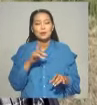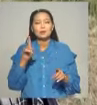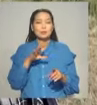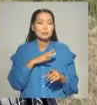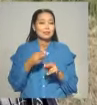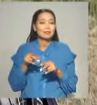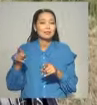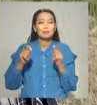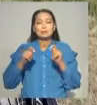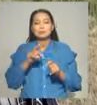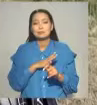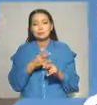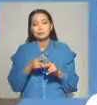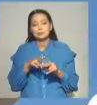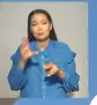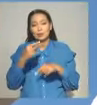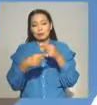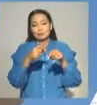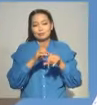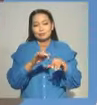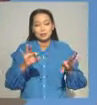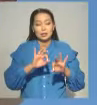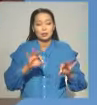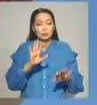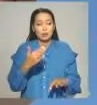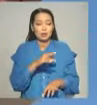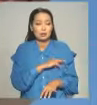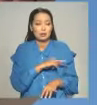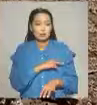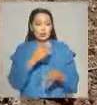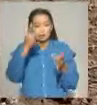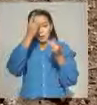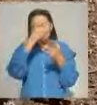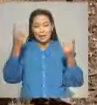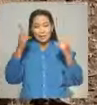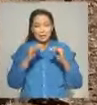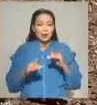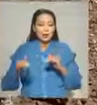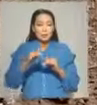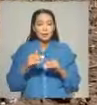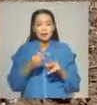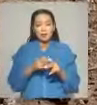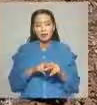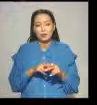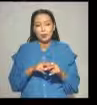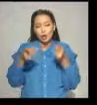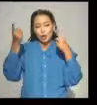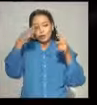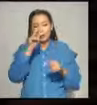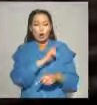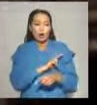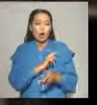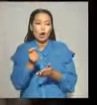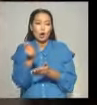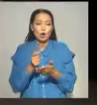них это удивительно. Они все восхищены. По итогам работы симпозиума «Бутай. Культура Великой Степи» выпустят каталог с творческими работами